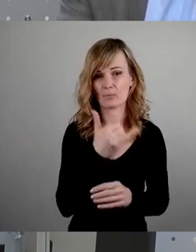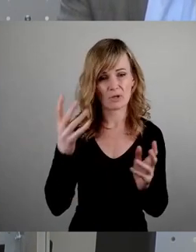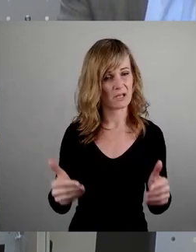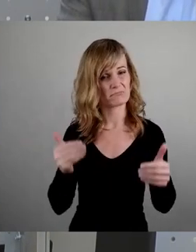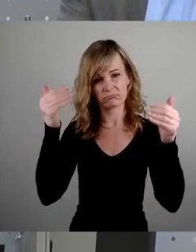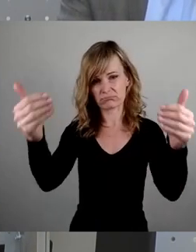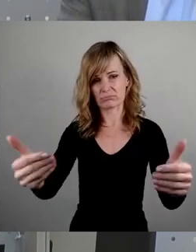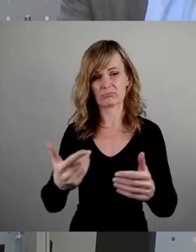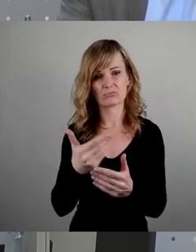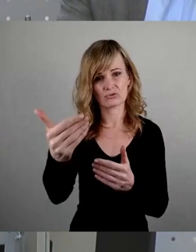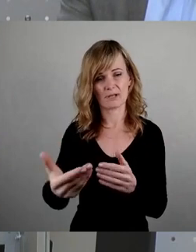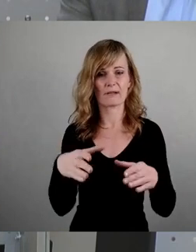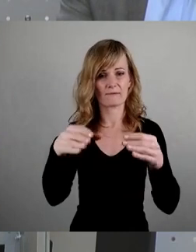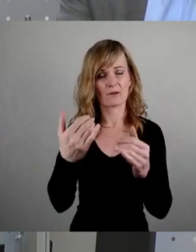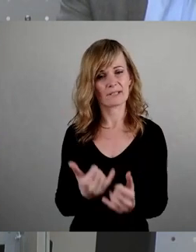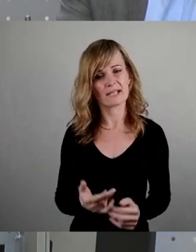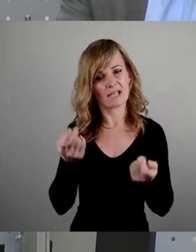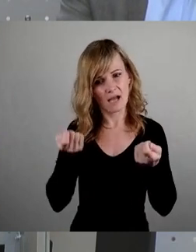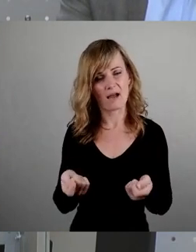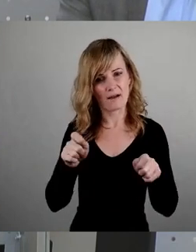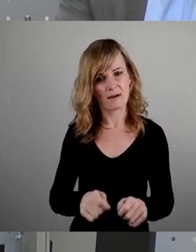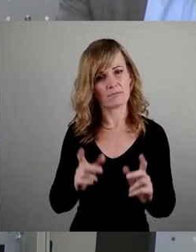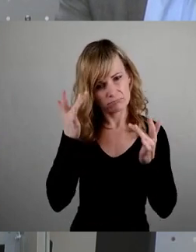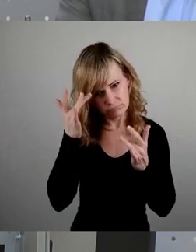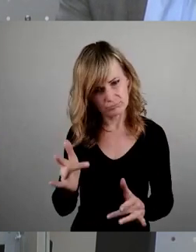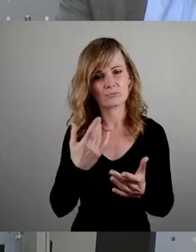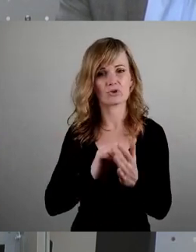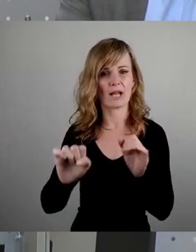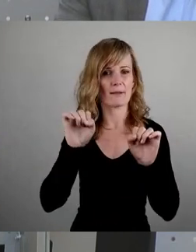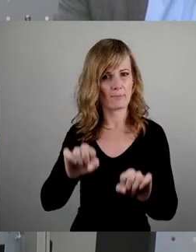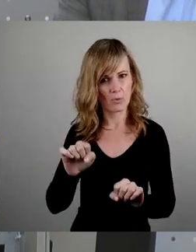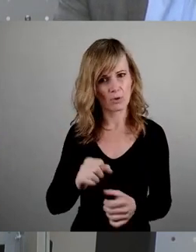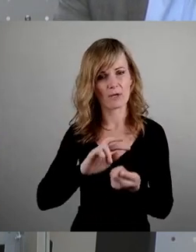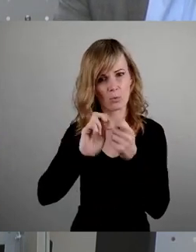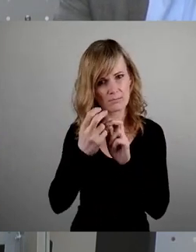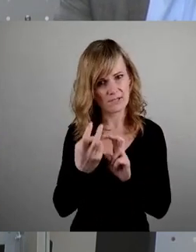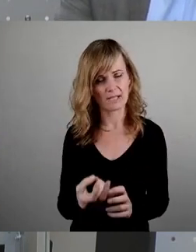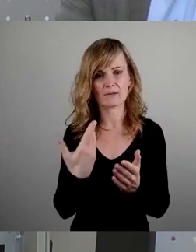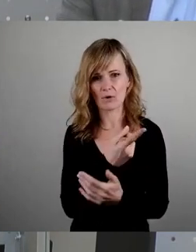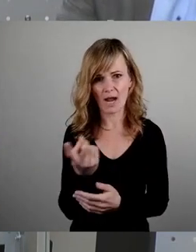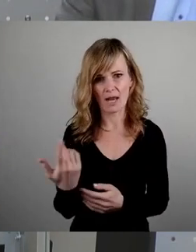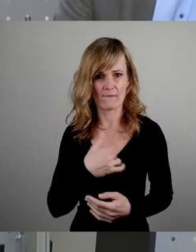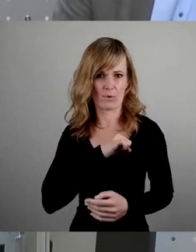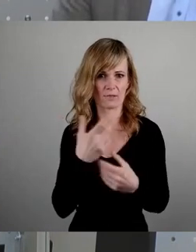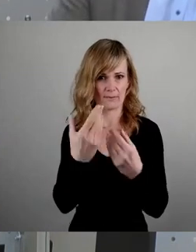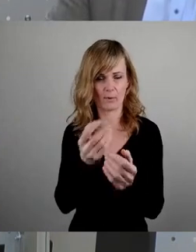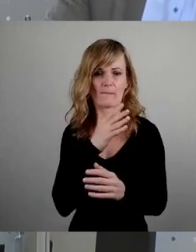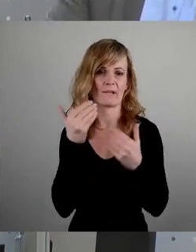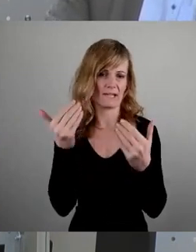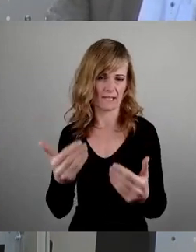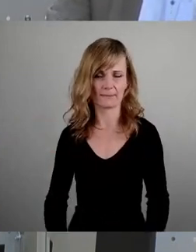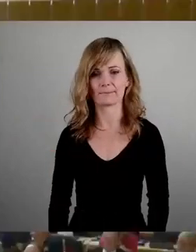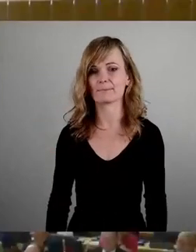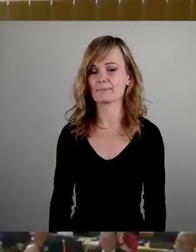verabschieden, deren Fokus auf der schnellstmöglichen Realisierung liegt und damit allen Verkehrsteilnehmern einen Vorteil bringt. Vielen Dank.